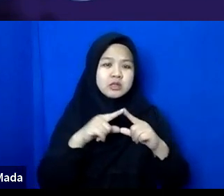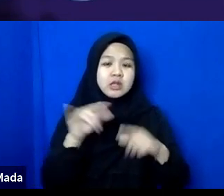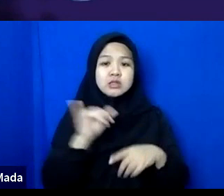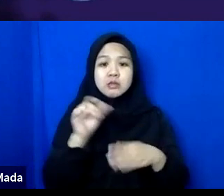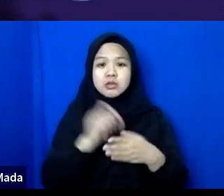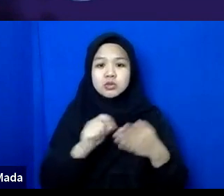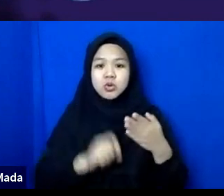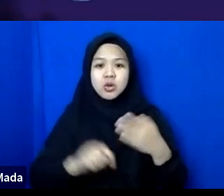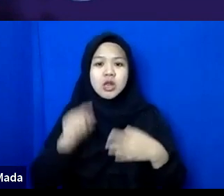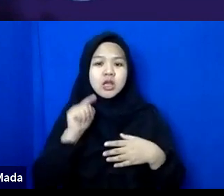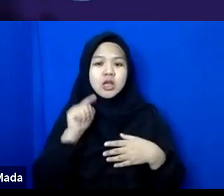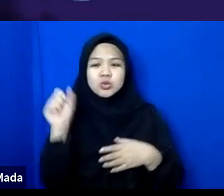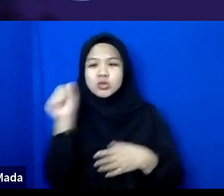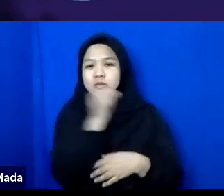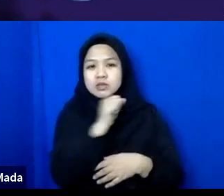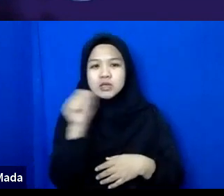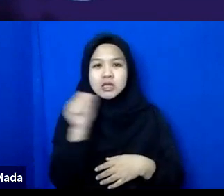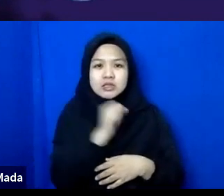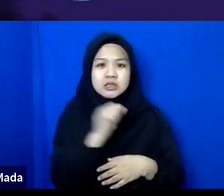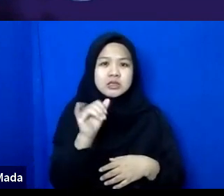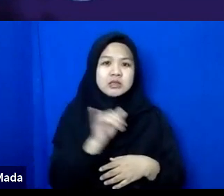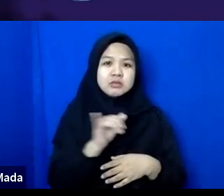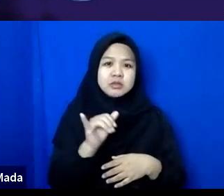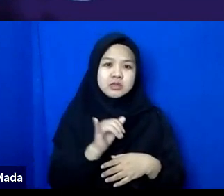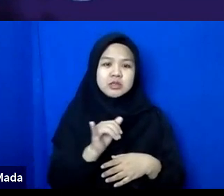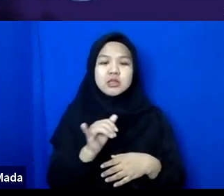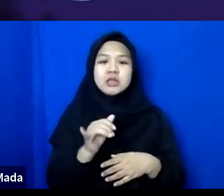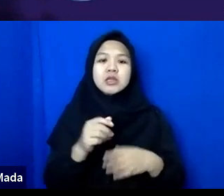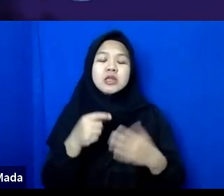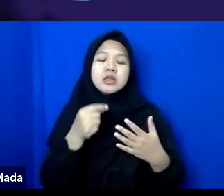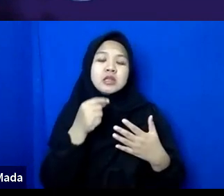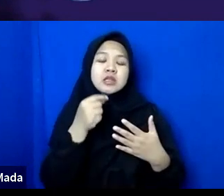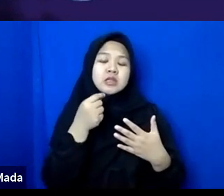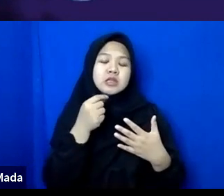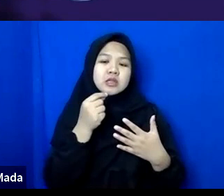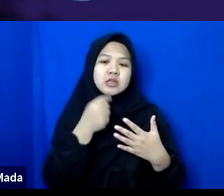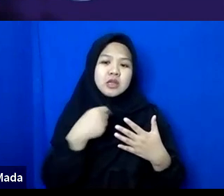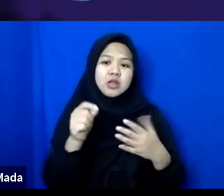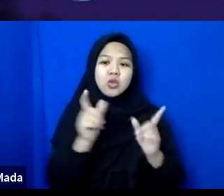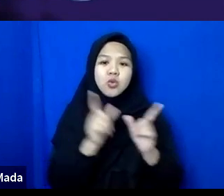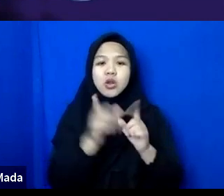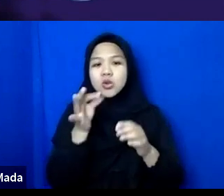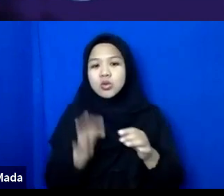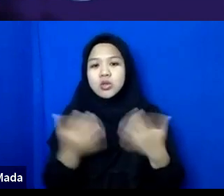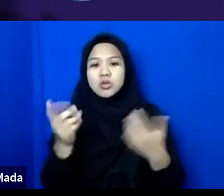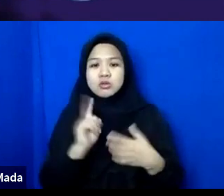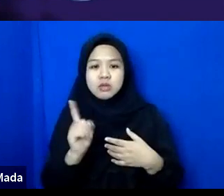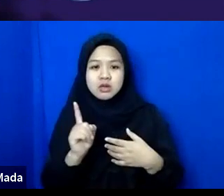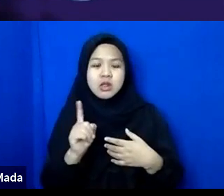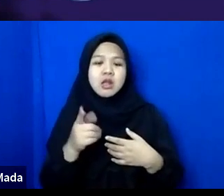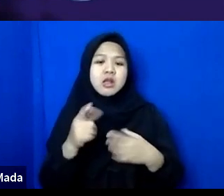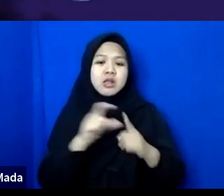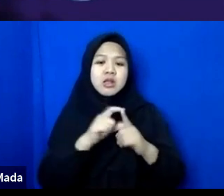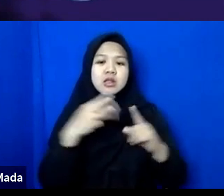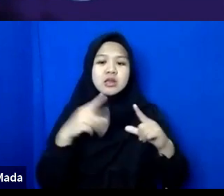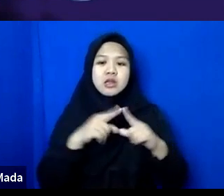sekolah gitu menyanyi kayak di kantor walikota atau di mana gitu dan Dea jadi jurnalis